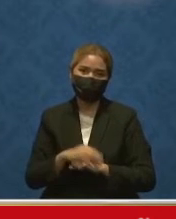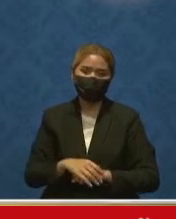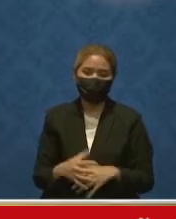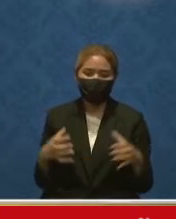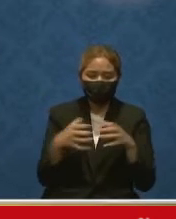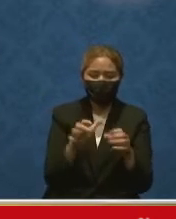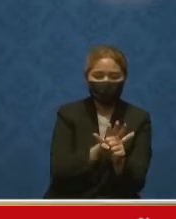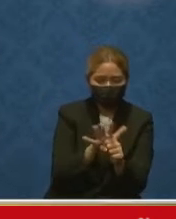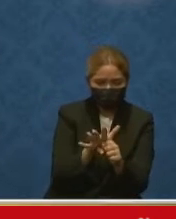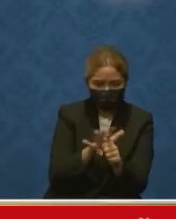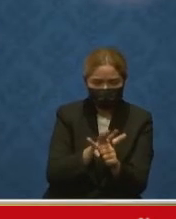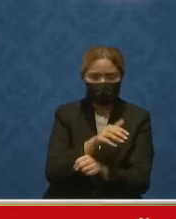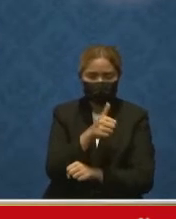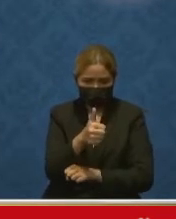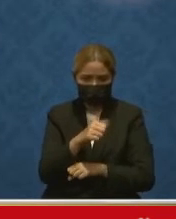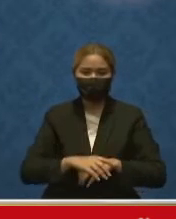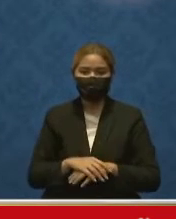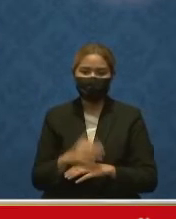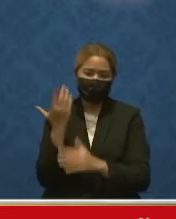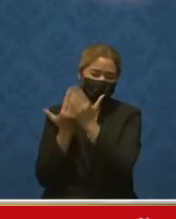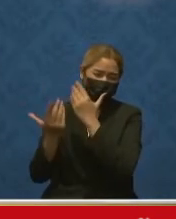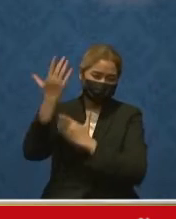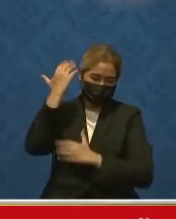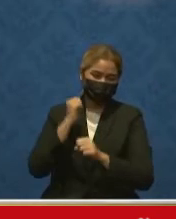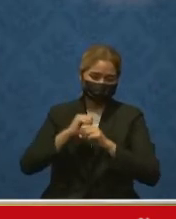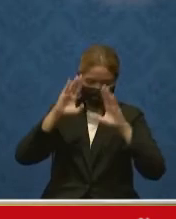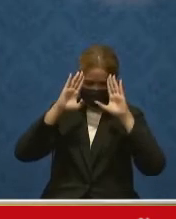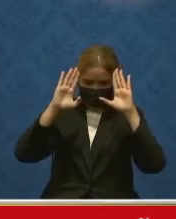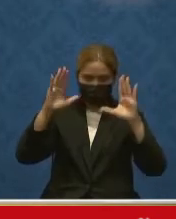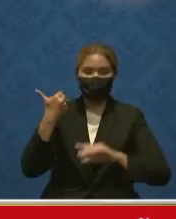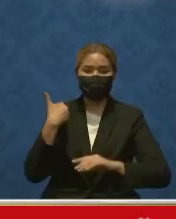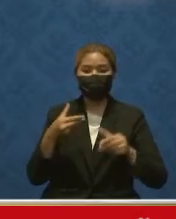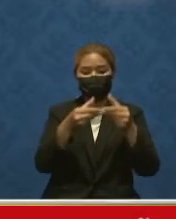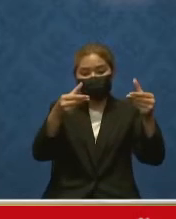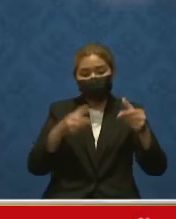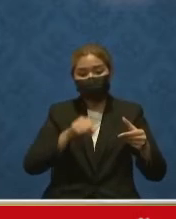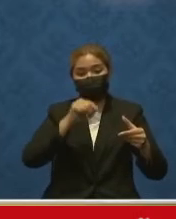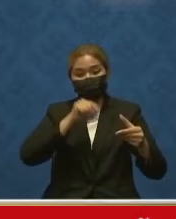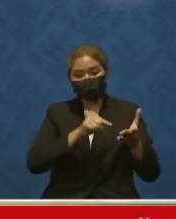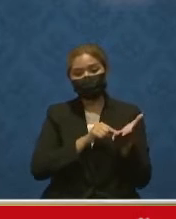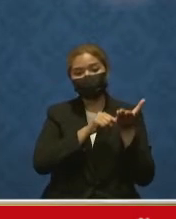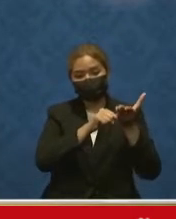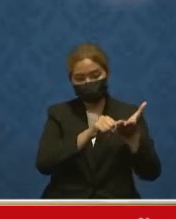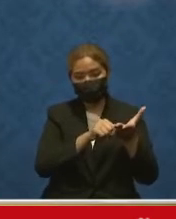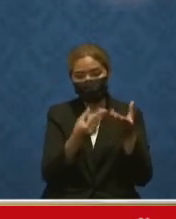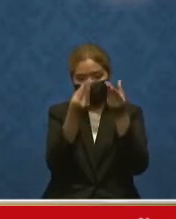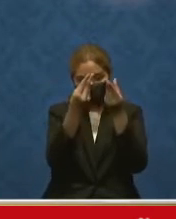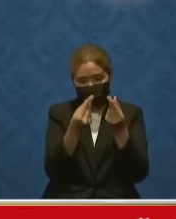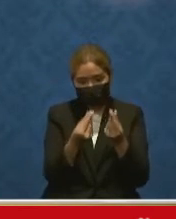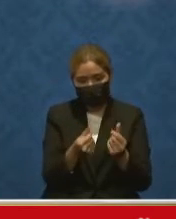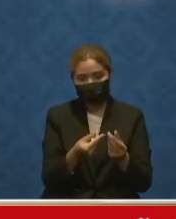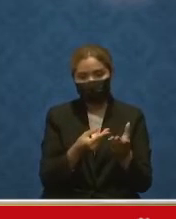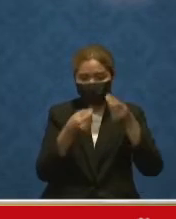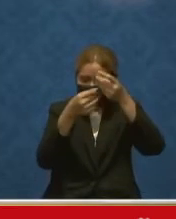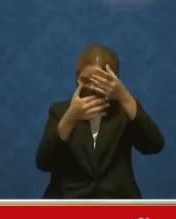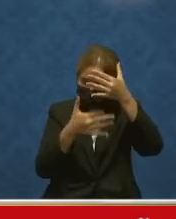หลายงบประมาณที่อยู่ในเล่มไม่มีรายละเอียดเดี๋ยวใจฉันกลับมาที่การเขาก็จะไปดูอย่างนี้ล่ะ